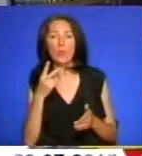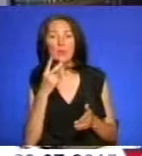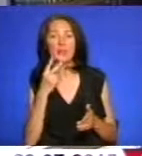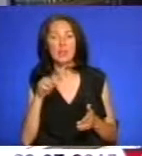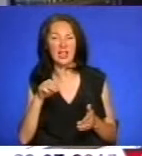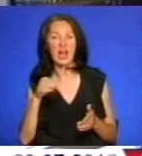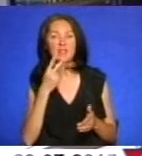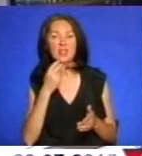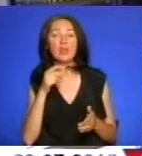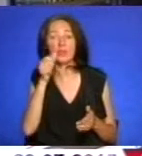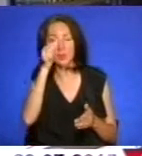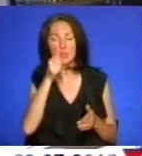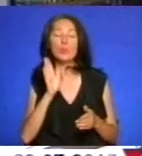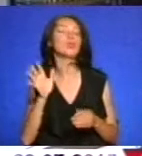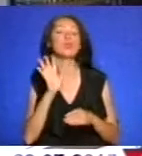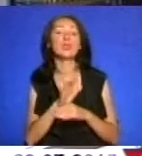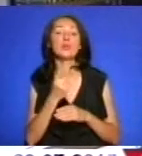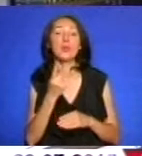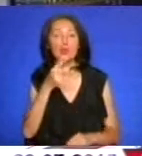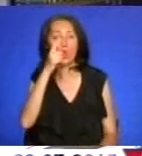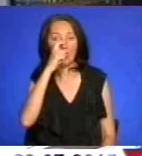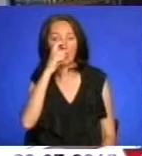всі будуть призначені з 1 квітня.